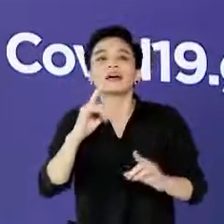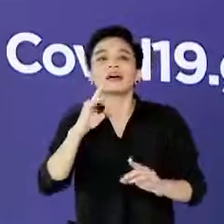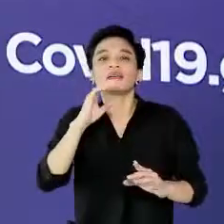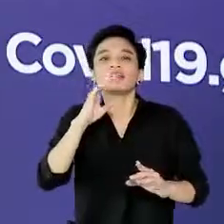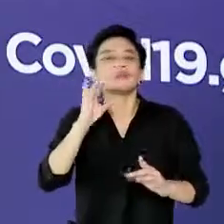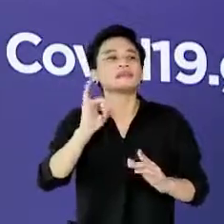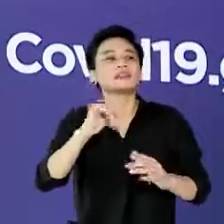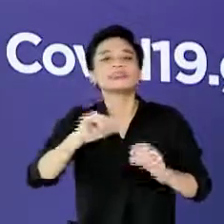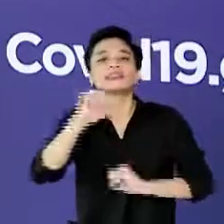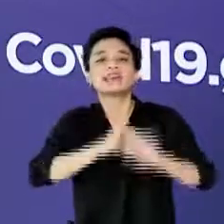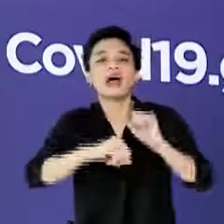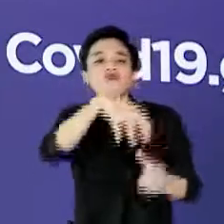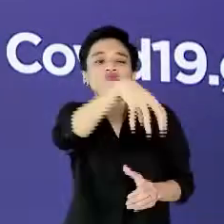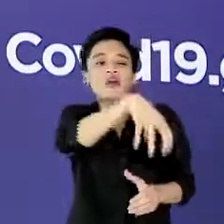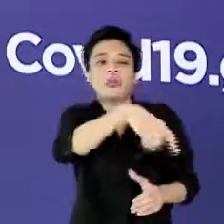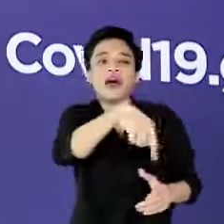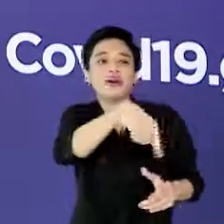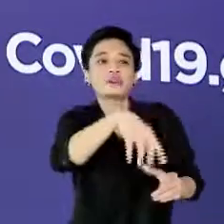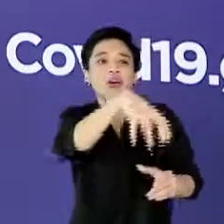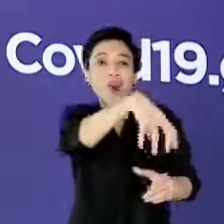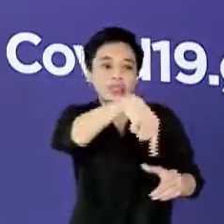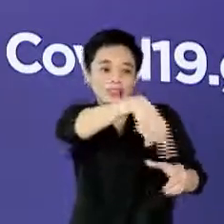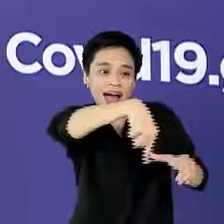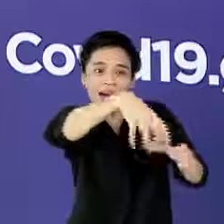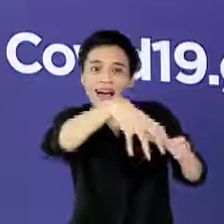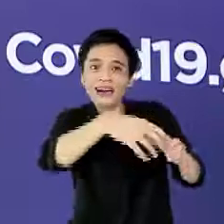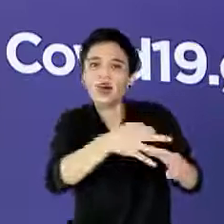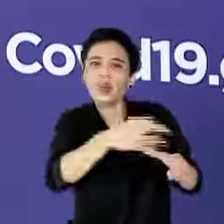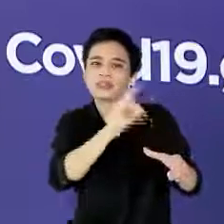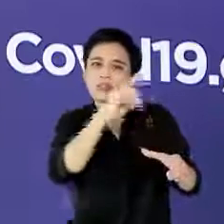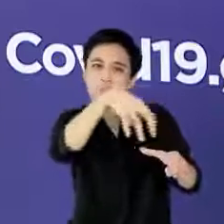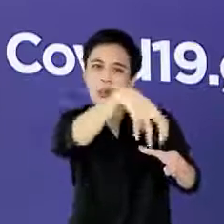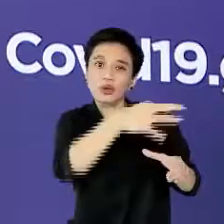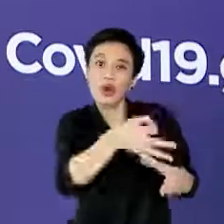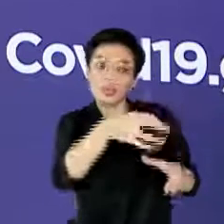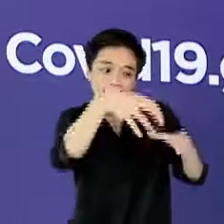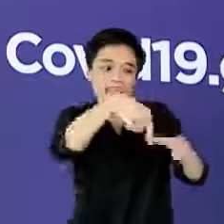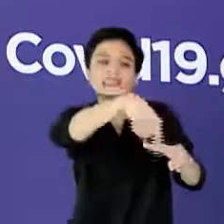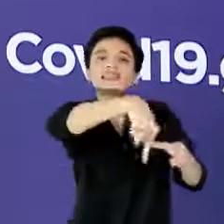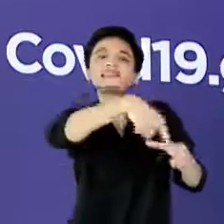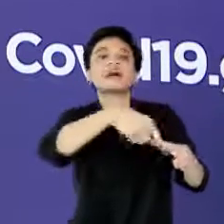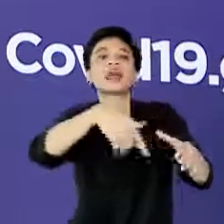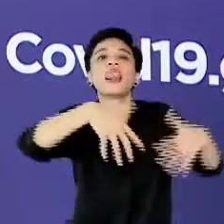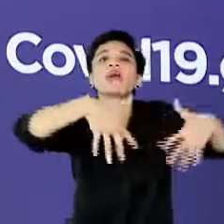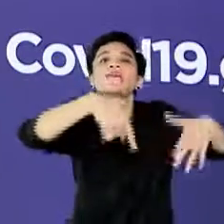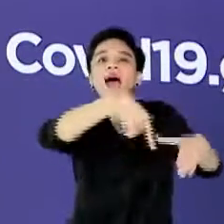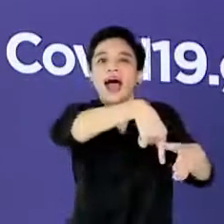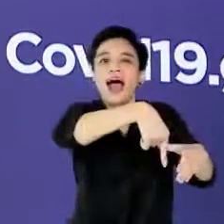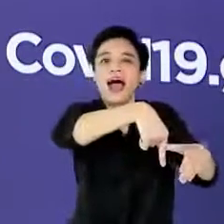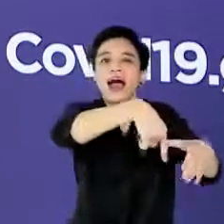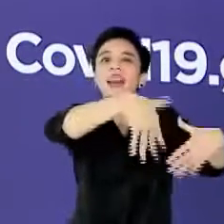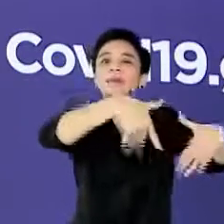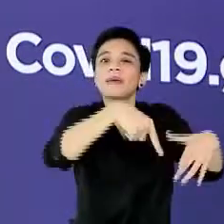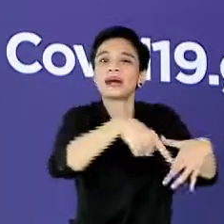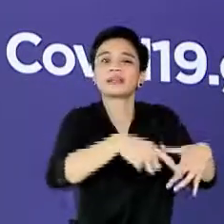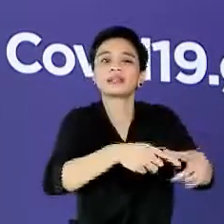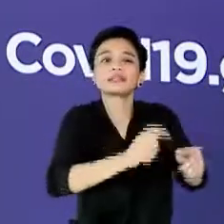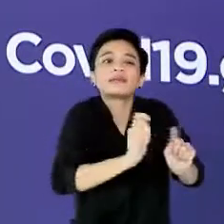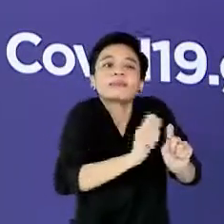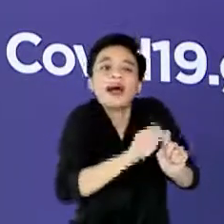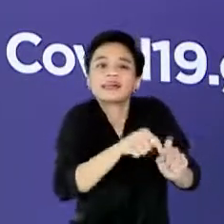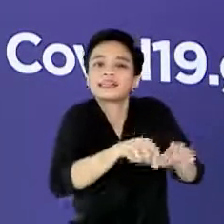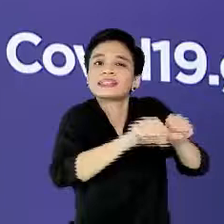aktivitas internal jadi dalam wilayah sendiri nah itu yang mesti kita perbaiki kedepan ditambah dengan memang